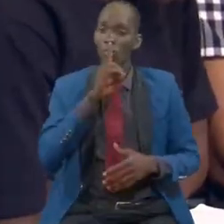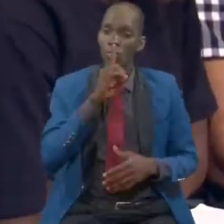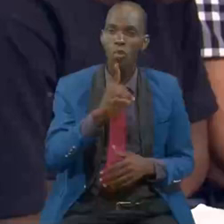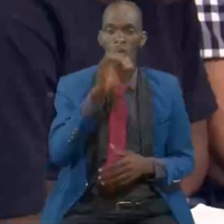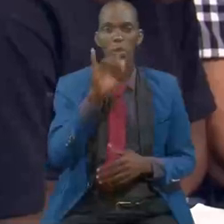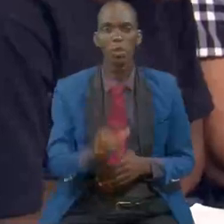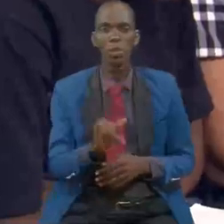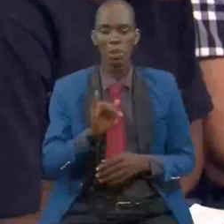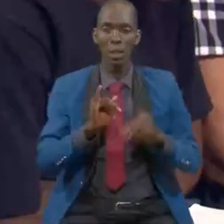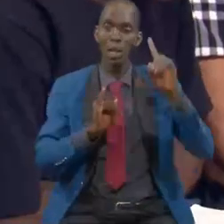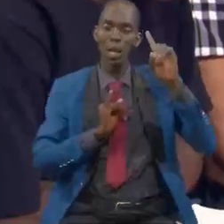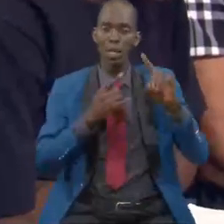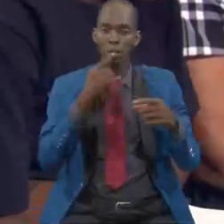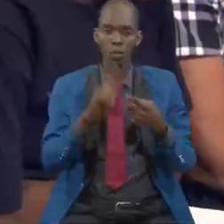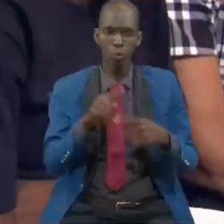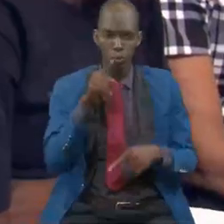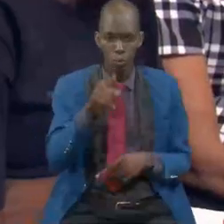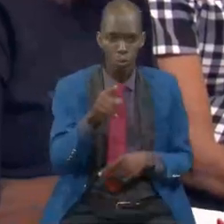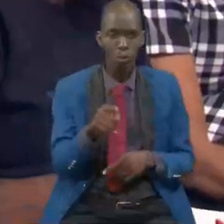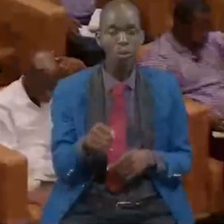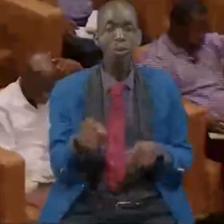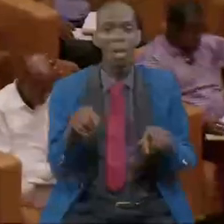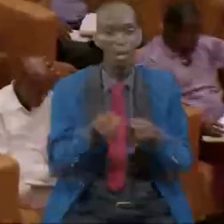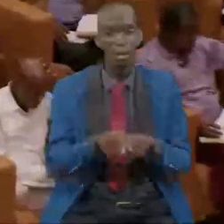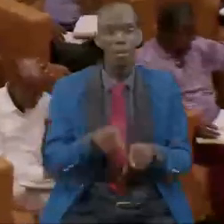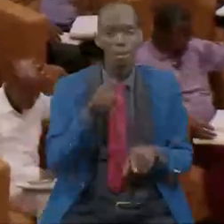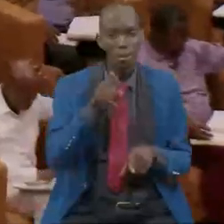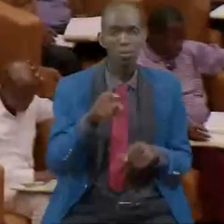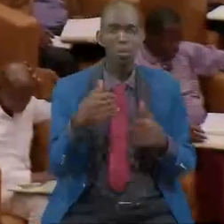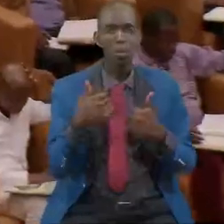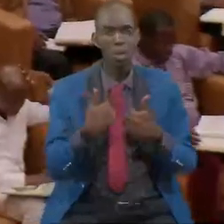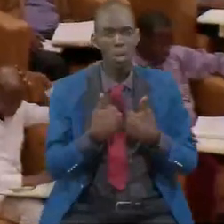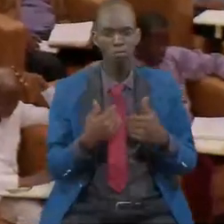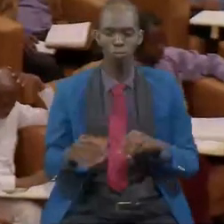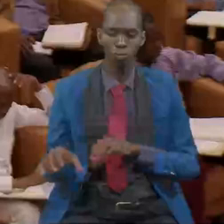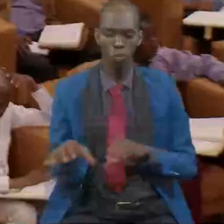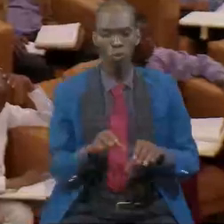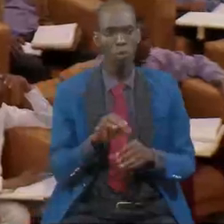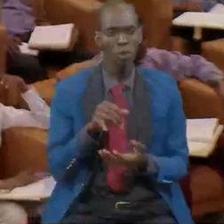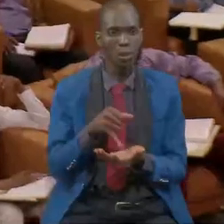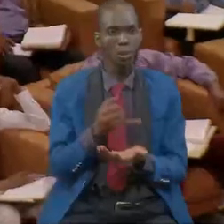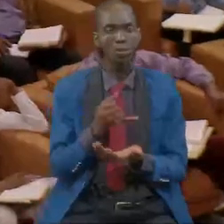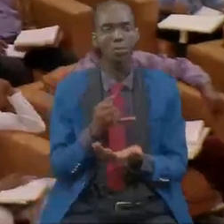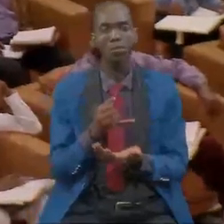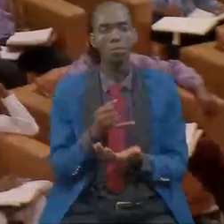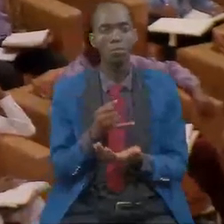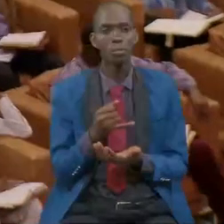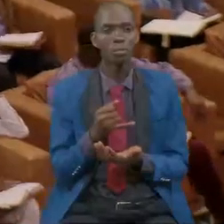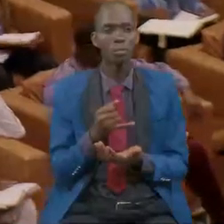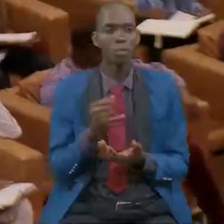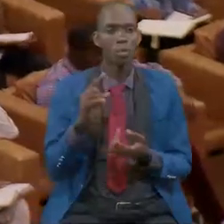je vous le dis en vérité, toutes les fois que vous avez fait